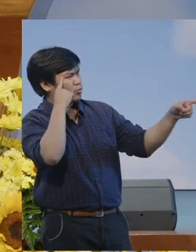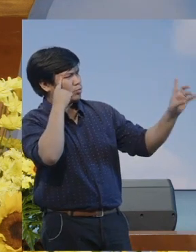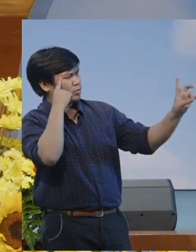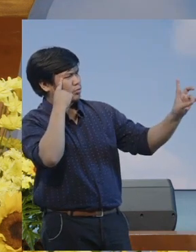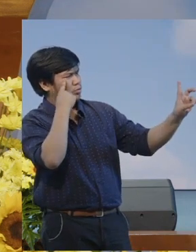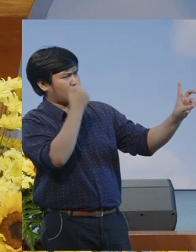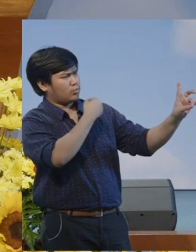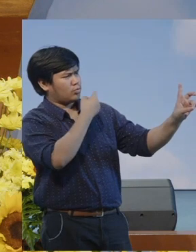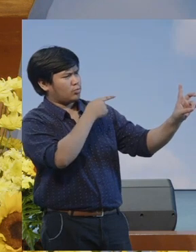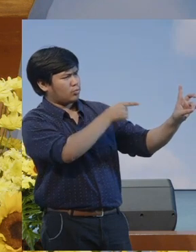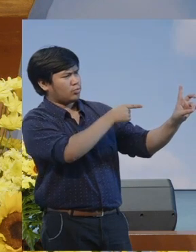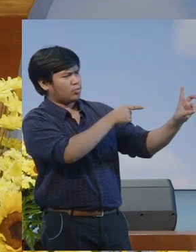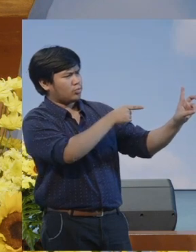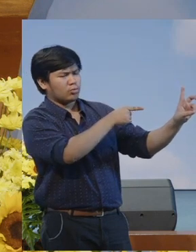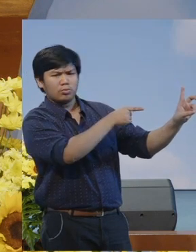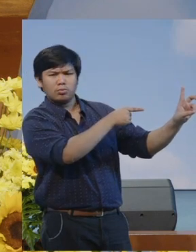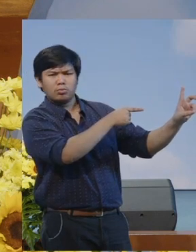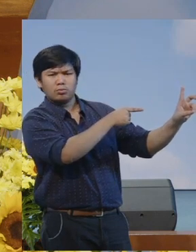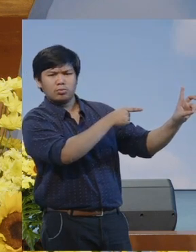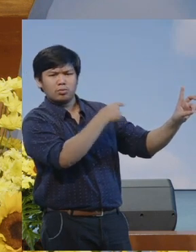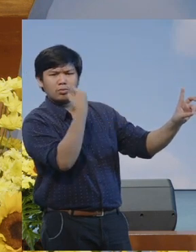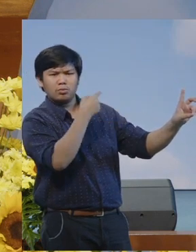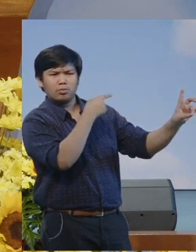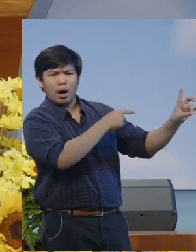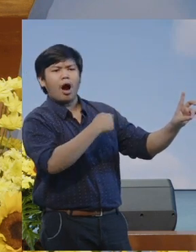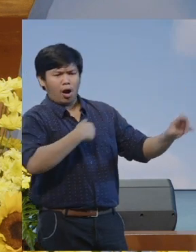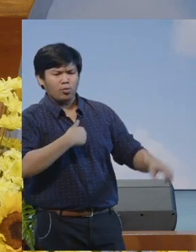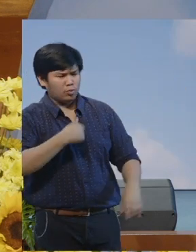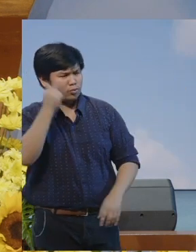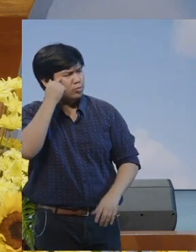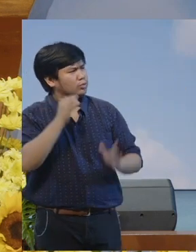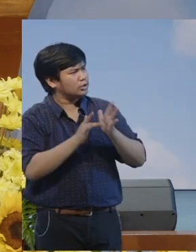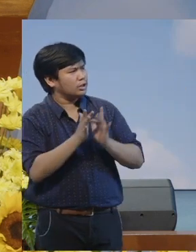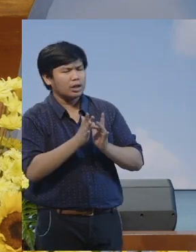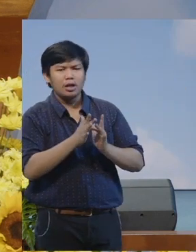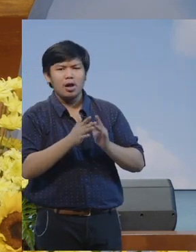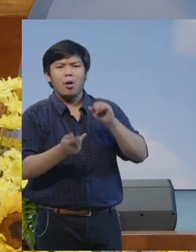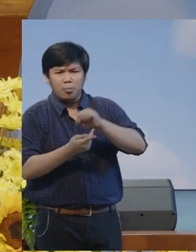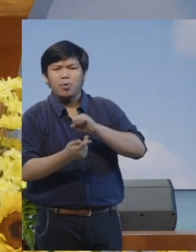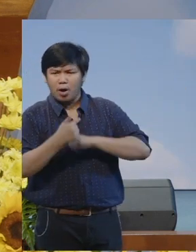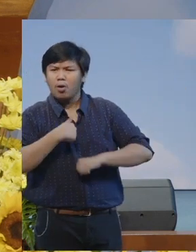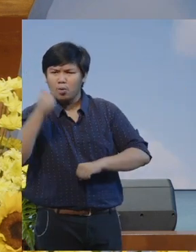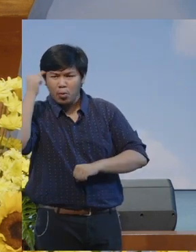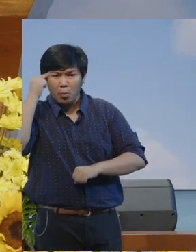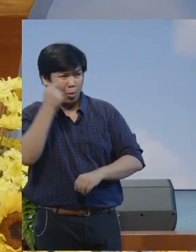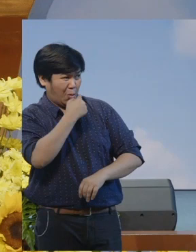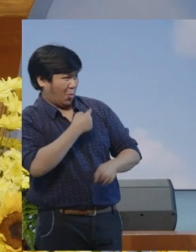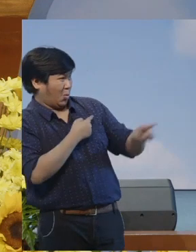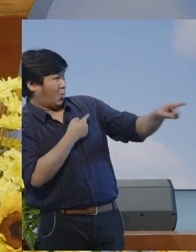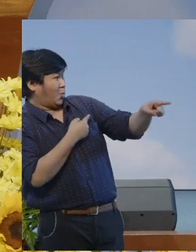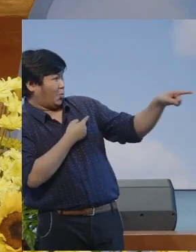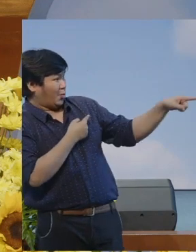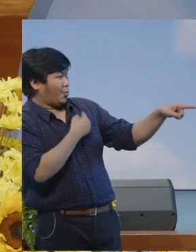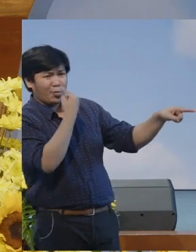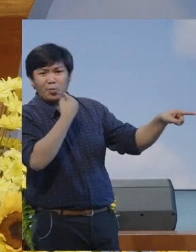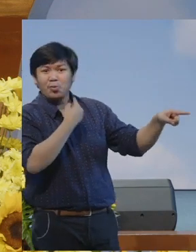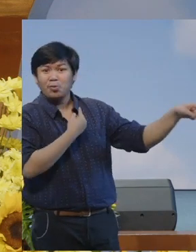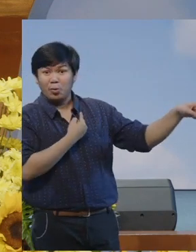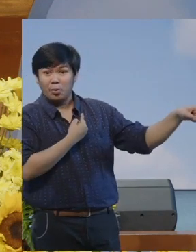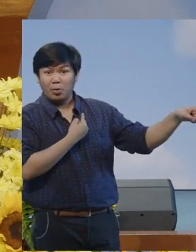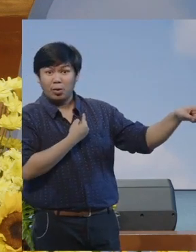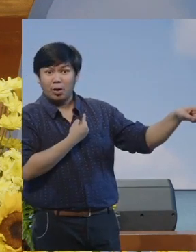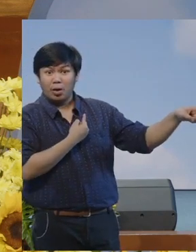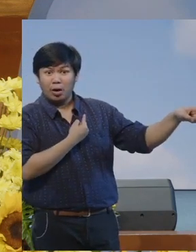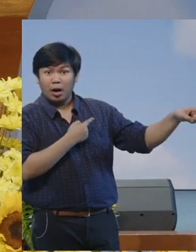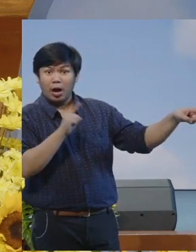you?'" Sabi, "Si Jesus kilala ko. Si Pablo kilala ko. Eh sino ka?" Tapos